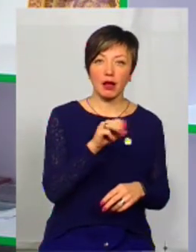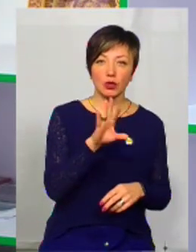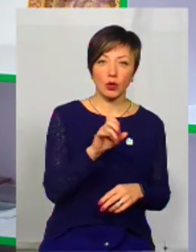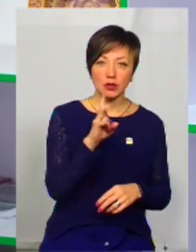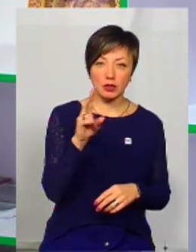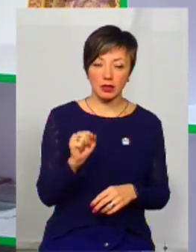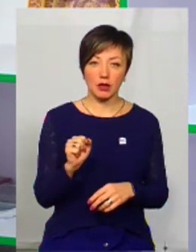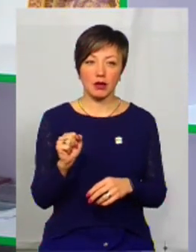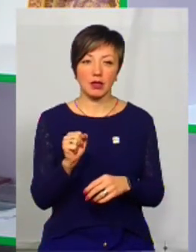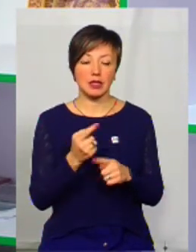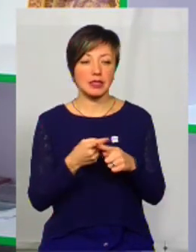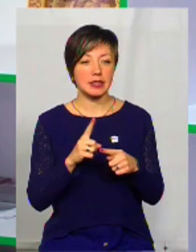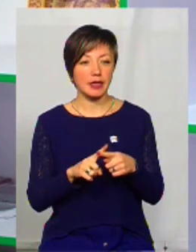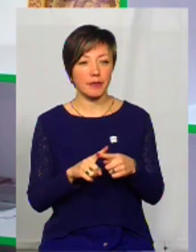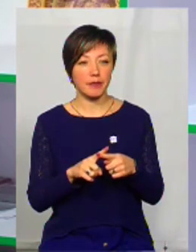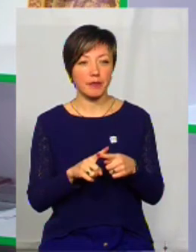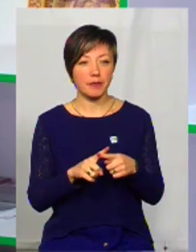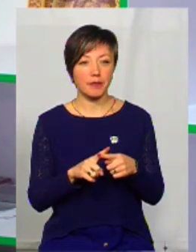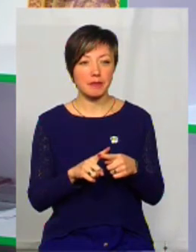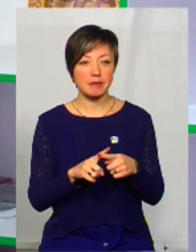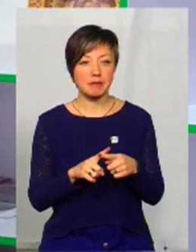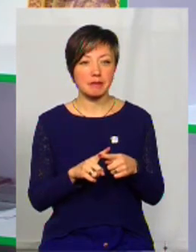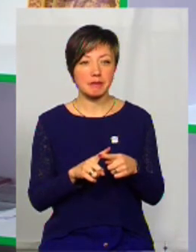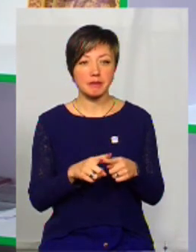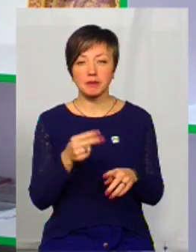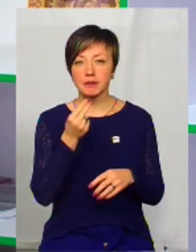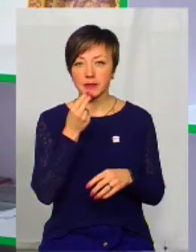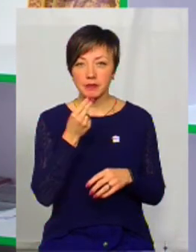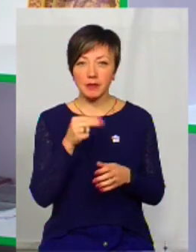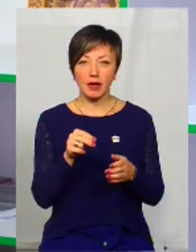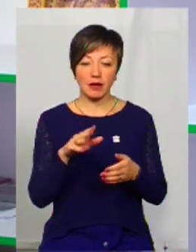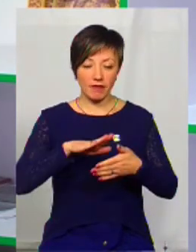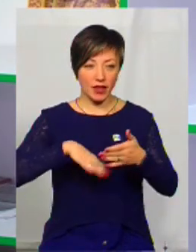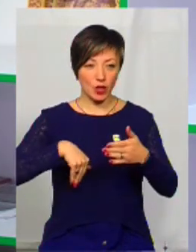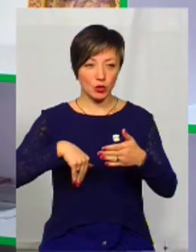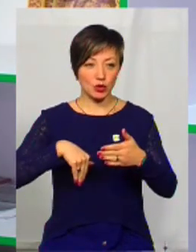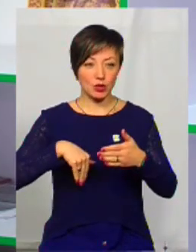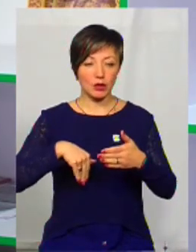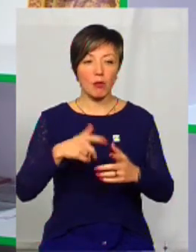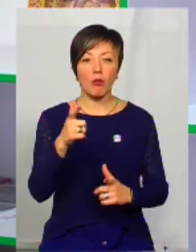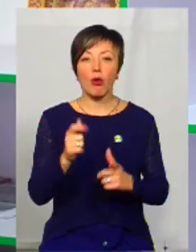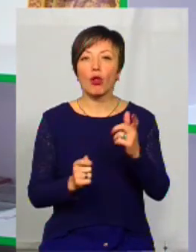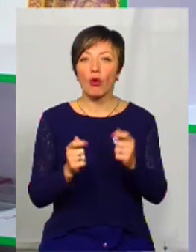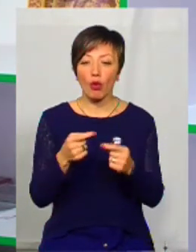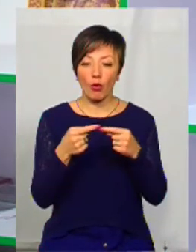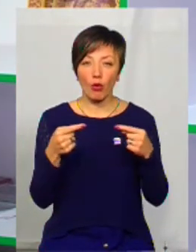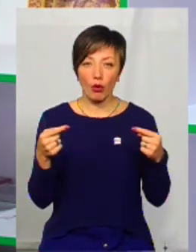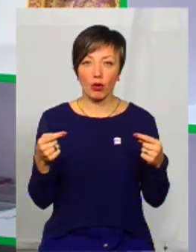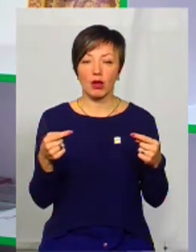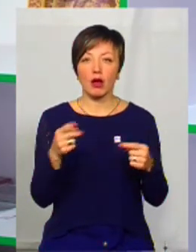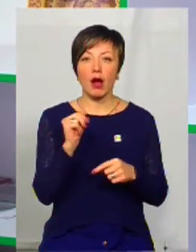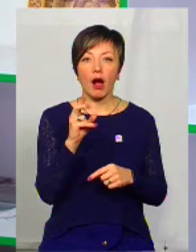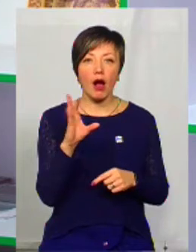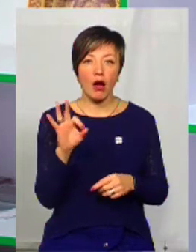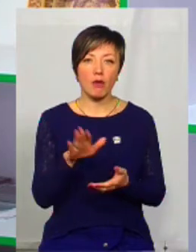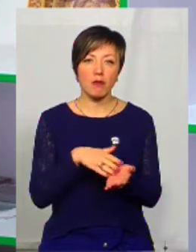безглютенна. Безлактозна – це значить їжа з виключенням молочного, молоко,